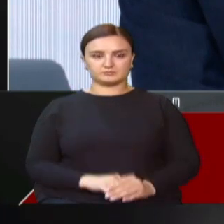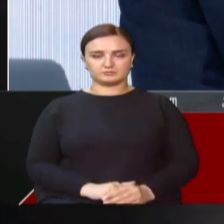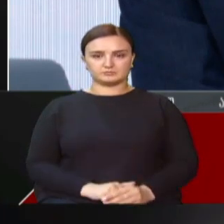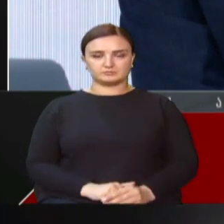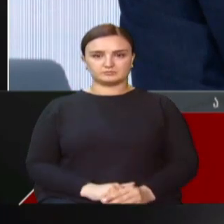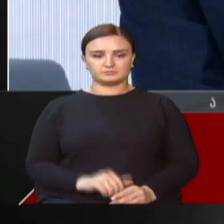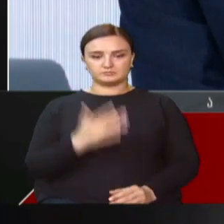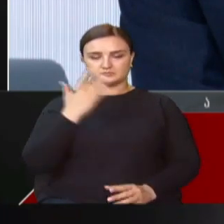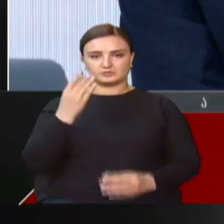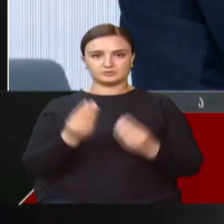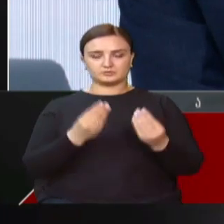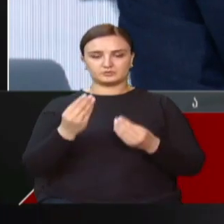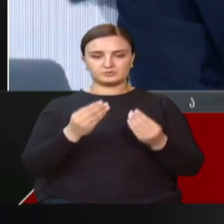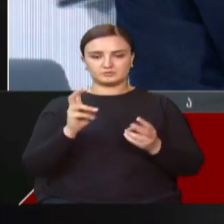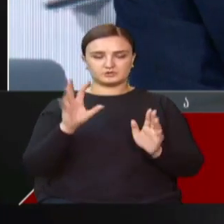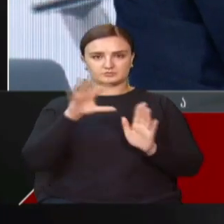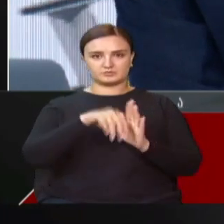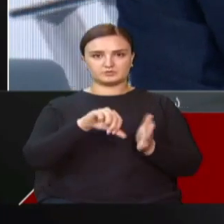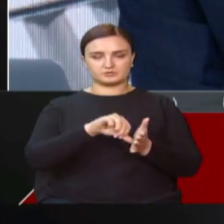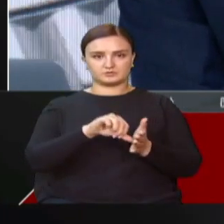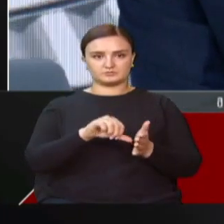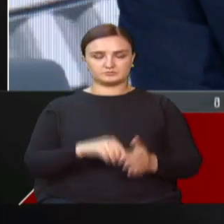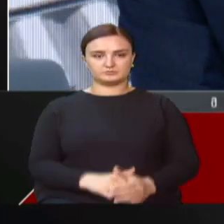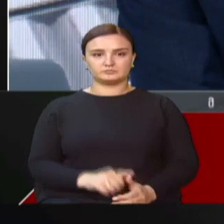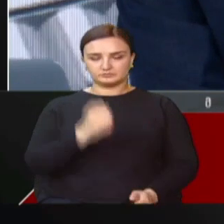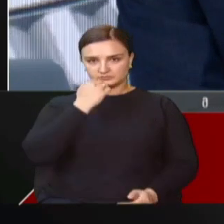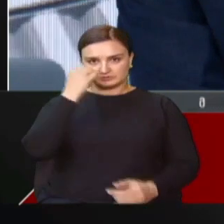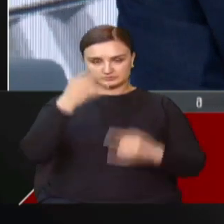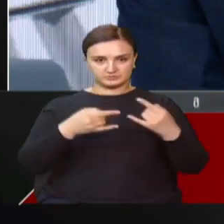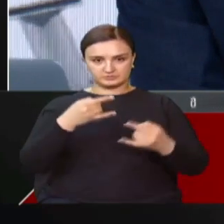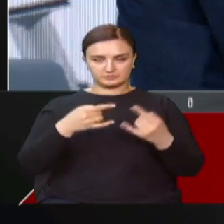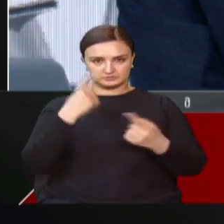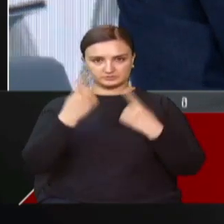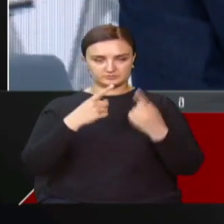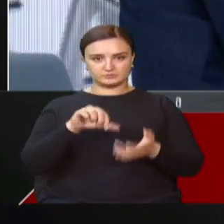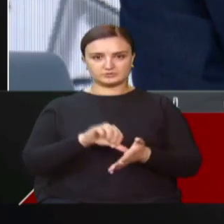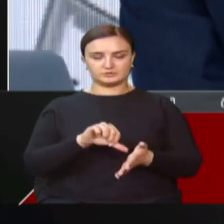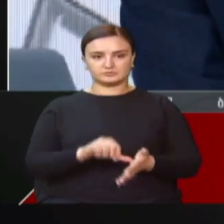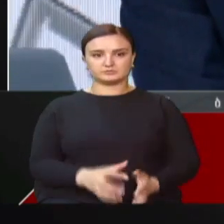რაღაცა პოლიტიკურ თამაშებში ჩარევა პირდაპირ შეიძლება ტანკებით შემოვიდეთ მადლობა გადაცემაში მონაწილეობისთვის